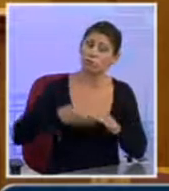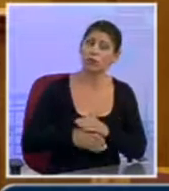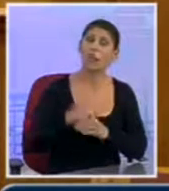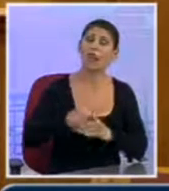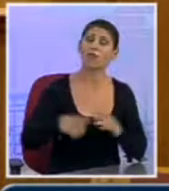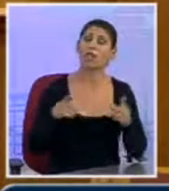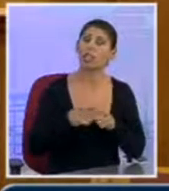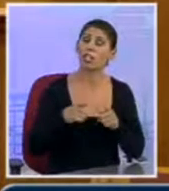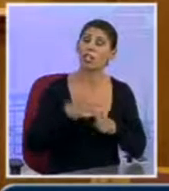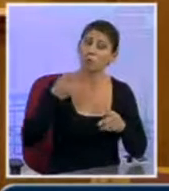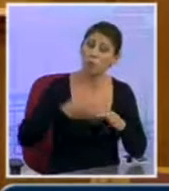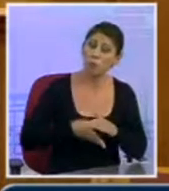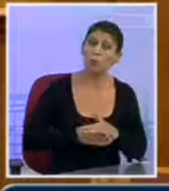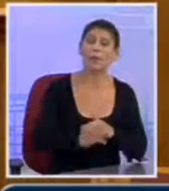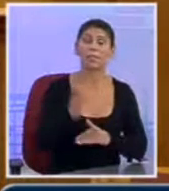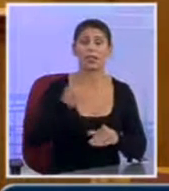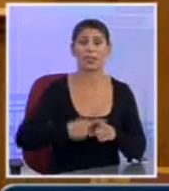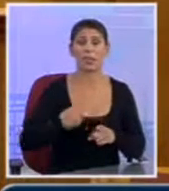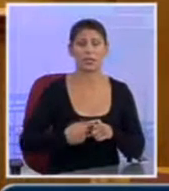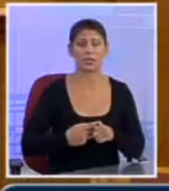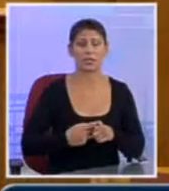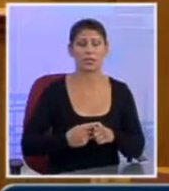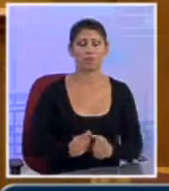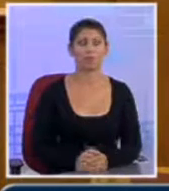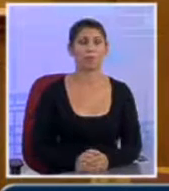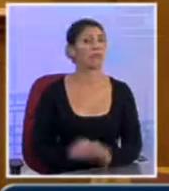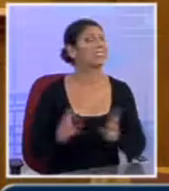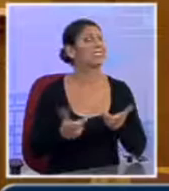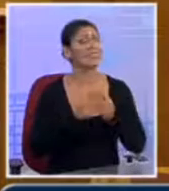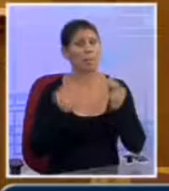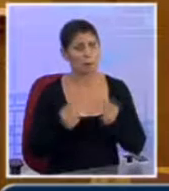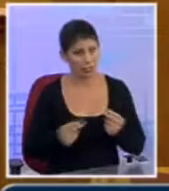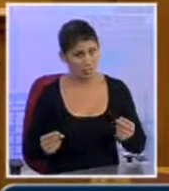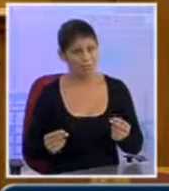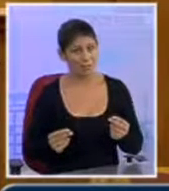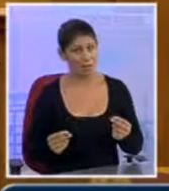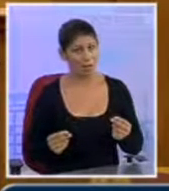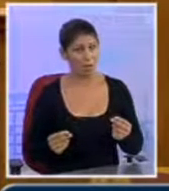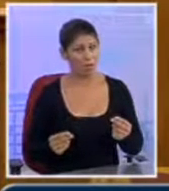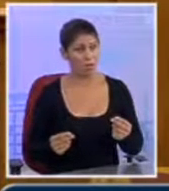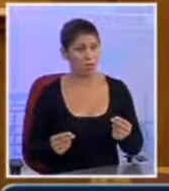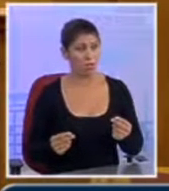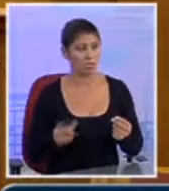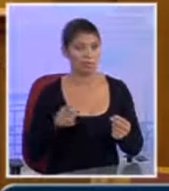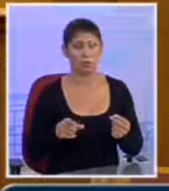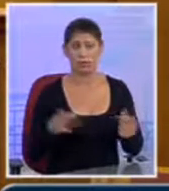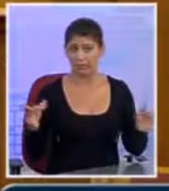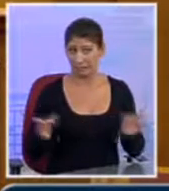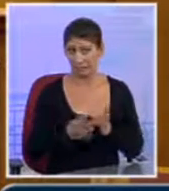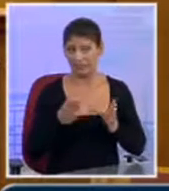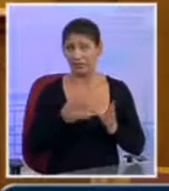η δοκιμασία που υφίσταται ο ελληνικός λαός είναι αποτέλεσμα της μοίρας και